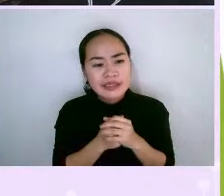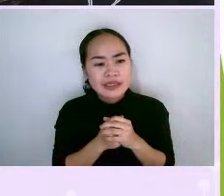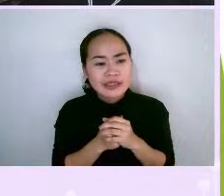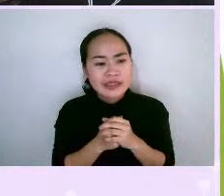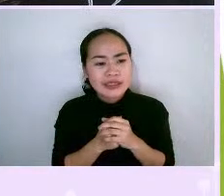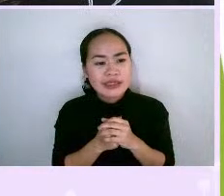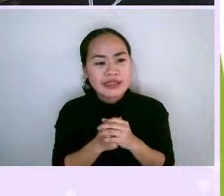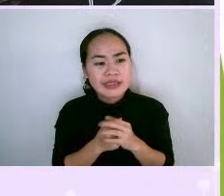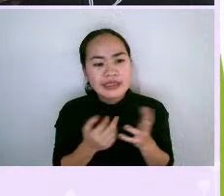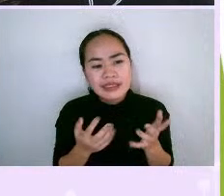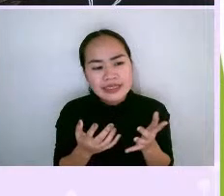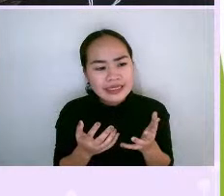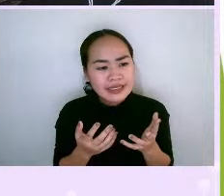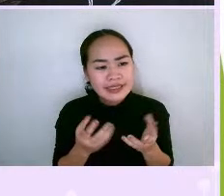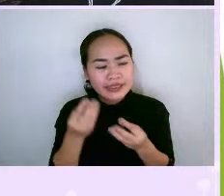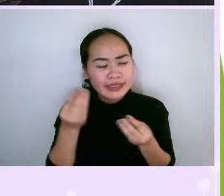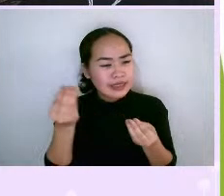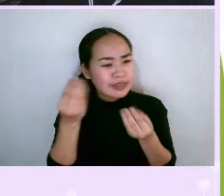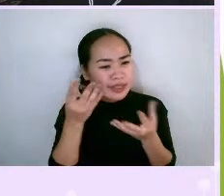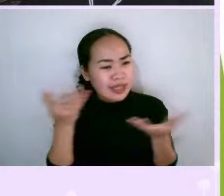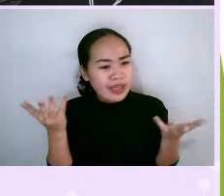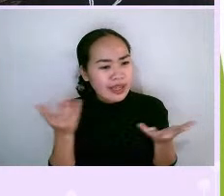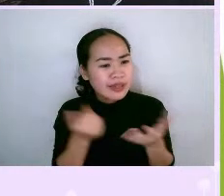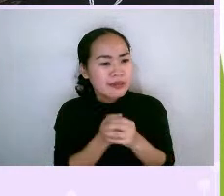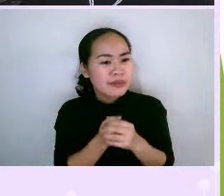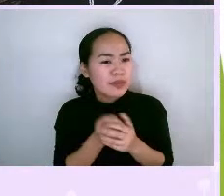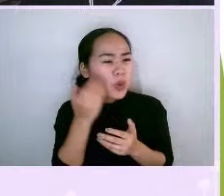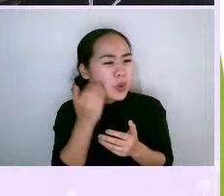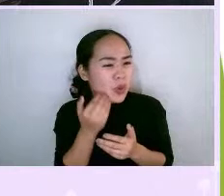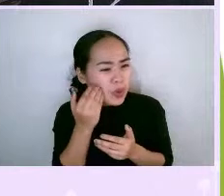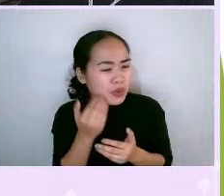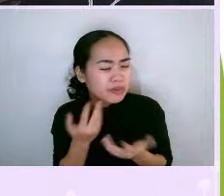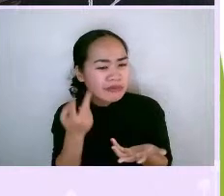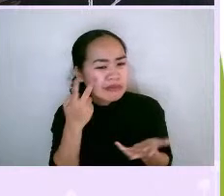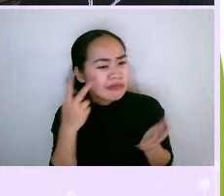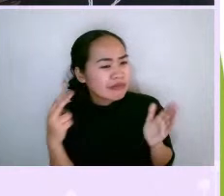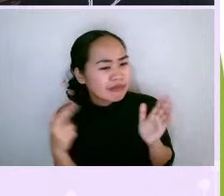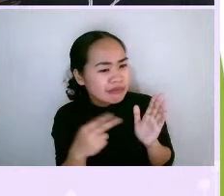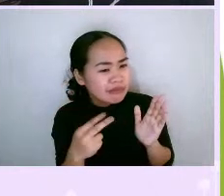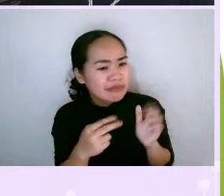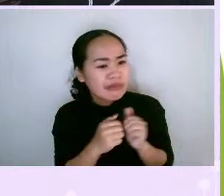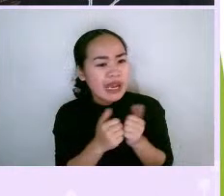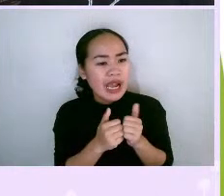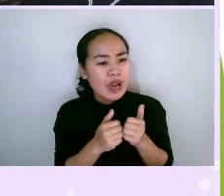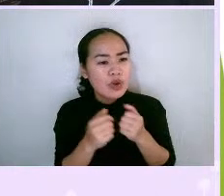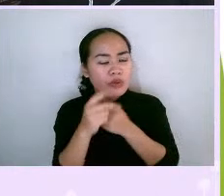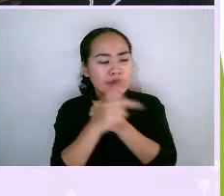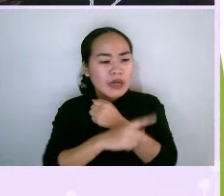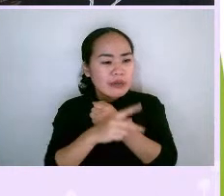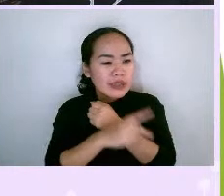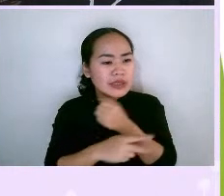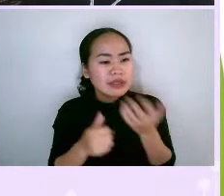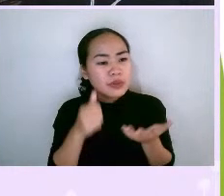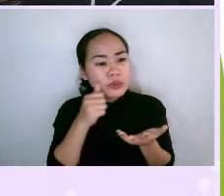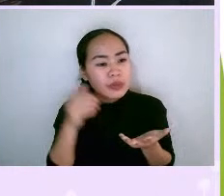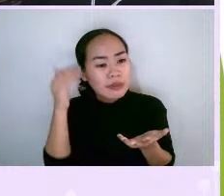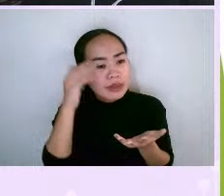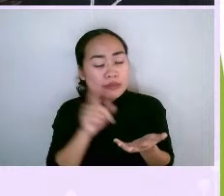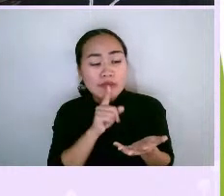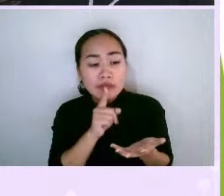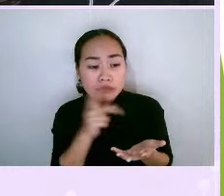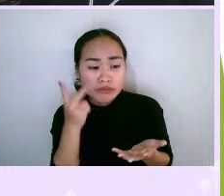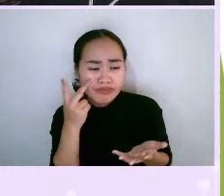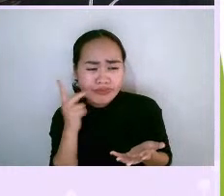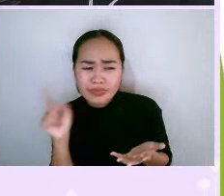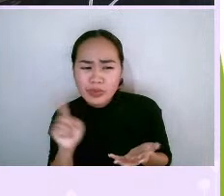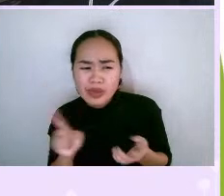to information and lack of recognition of rural women. So ano po ang sagot natin? Let